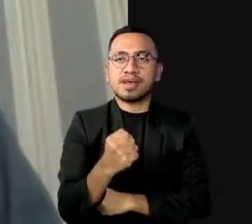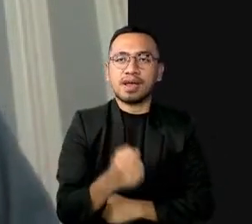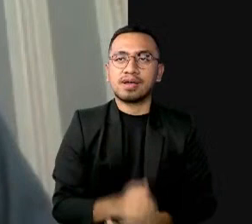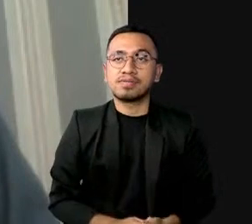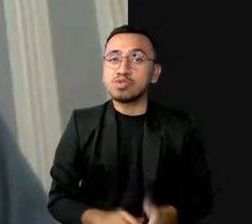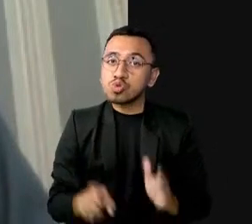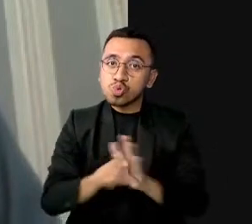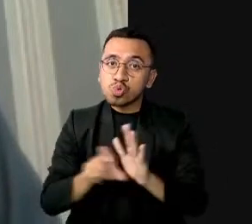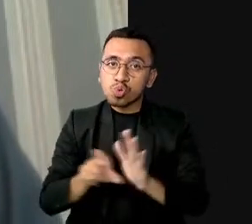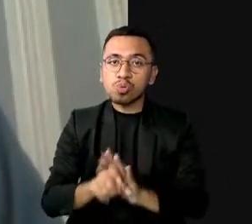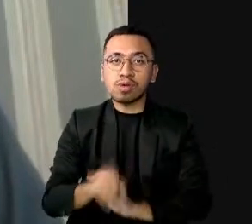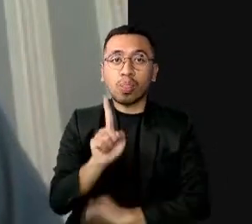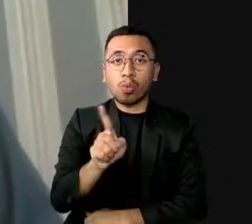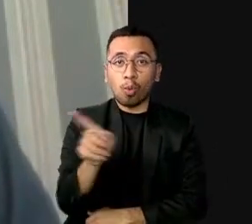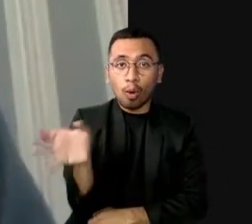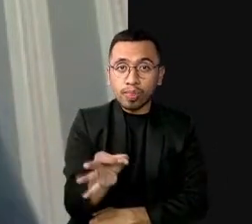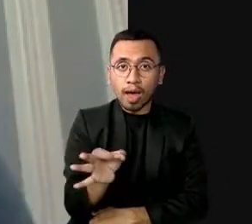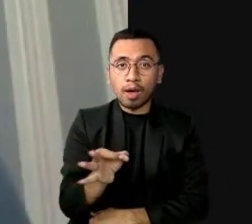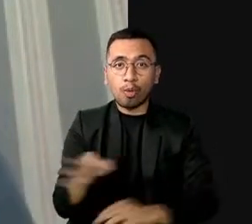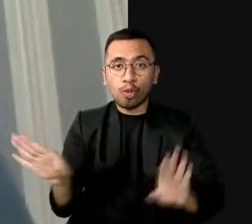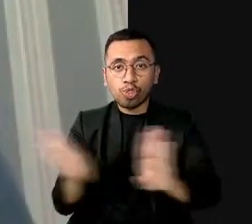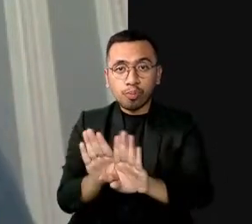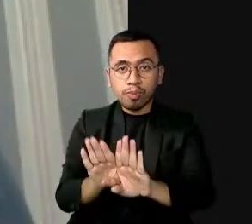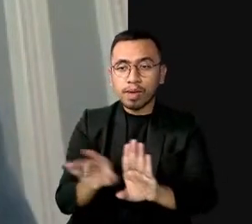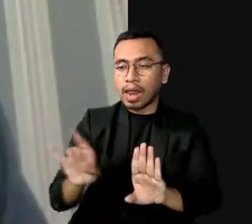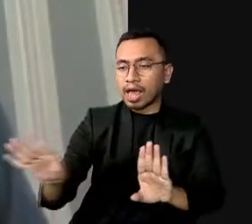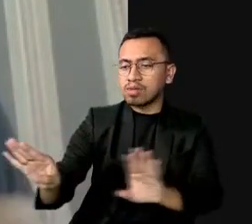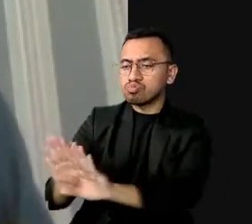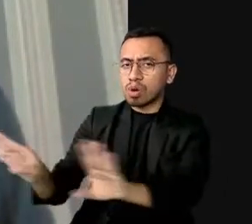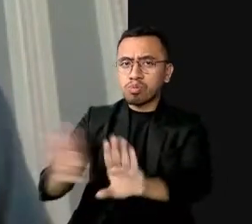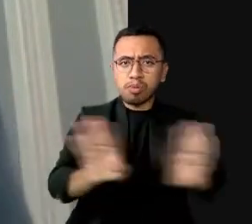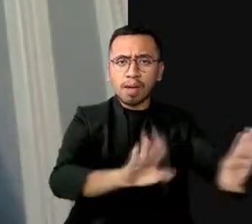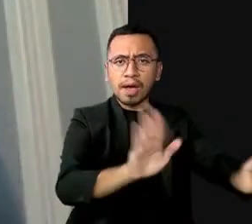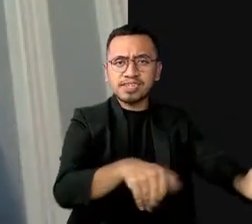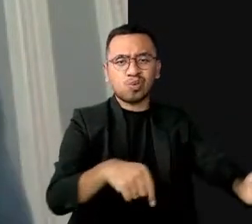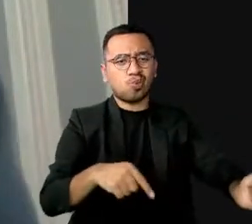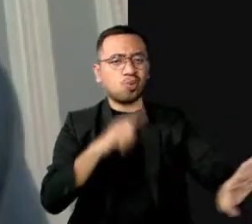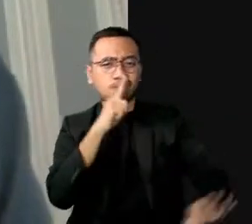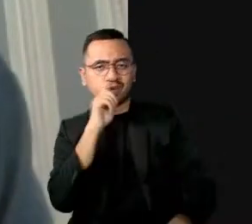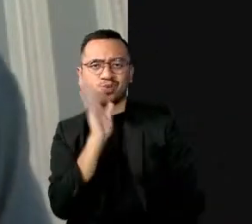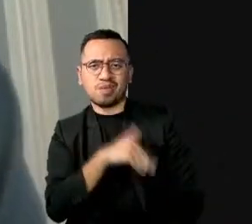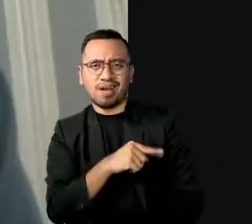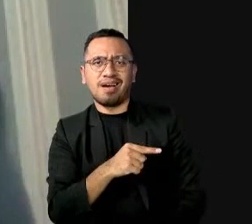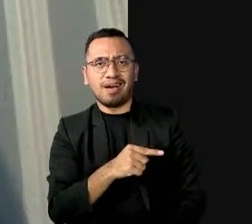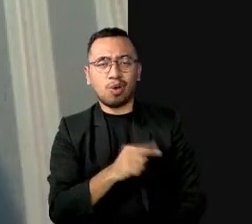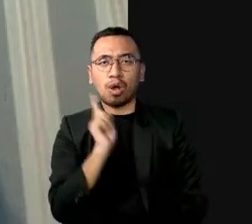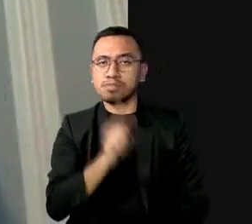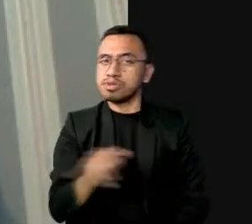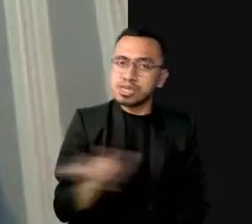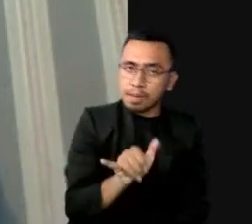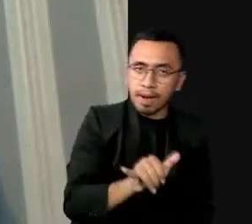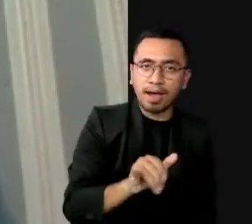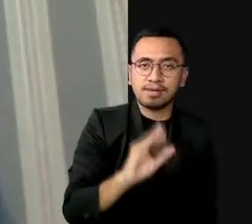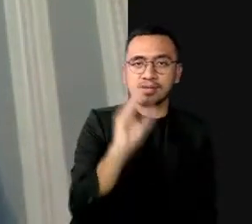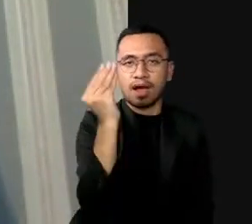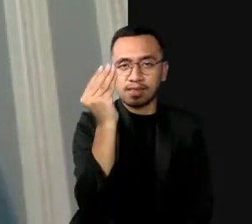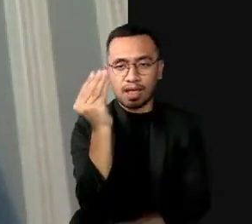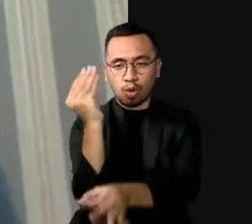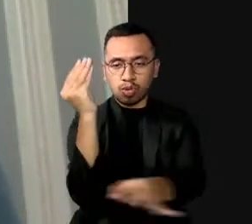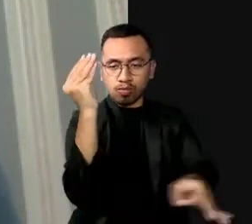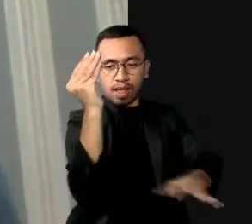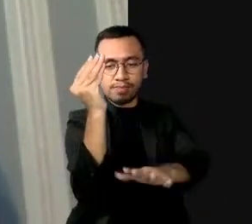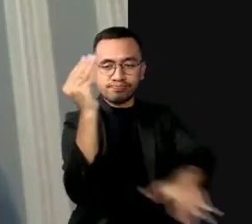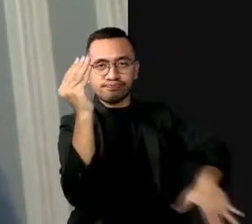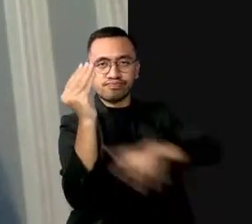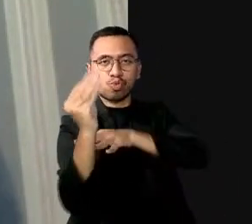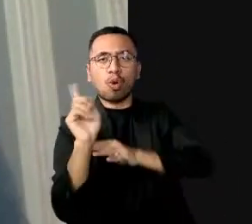Lockdown yang lainnya terbuka maka ketika itu dibuka semua akan berpengaruh juga perlu diketahui bahwa untuk kasus